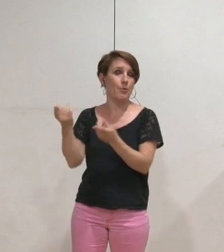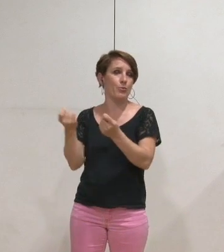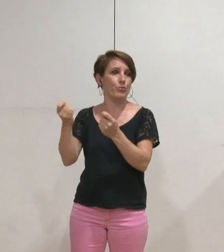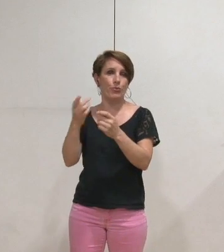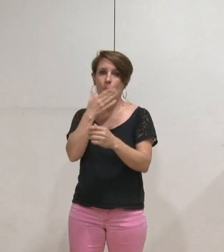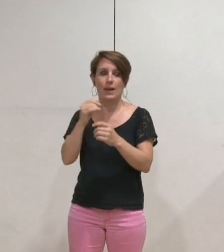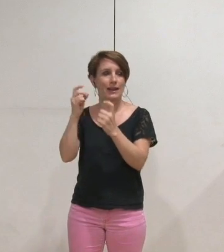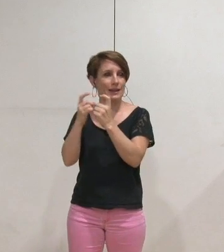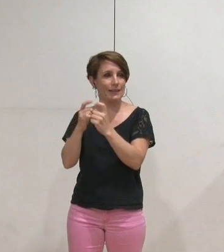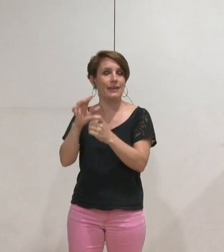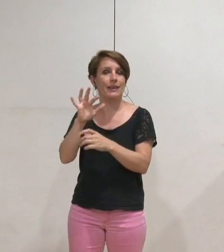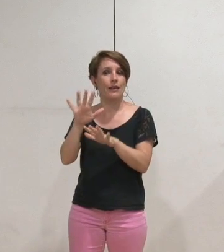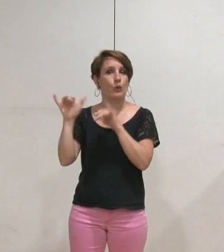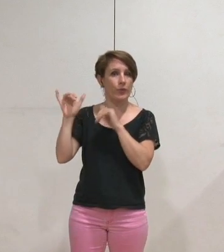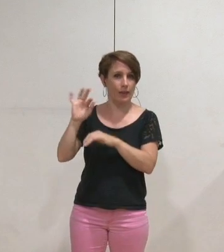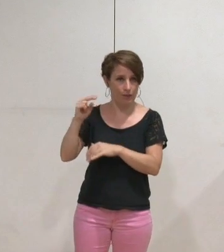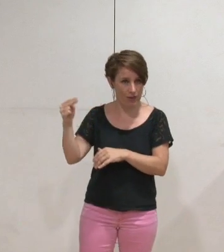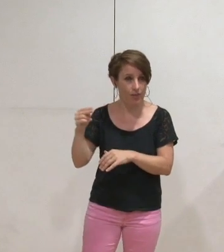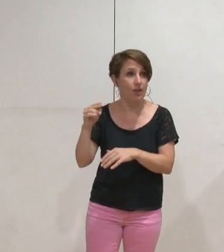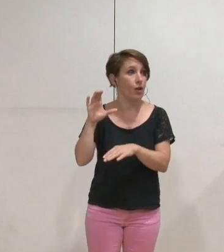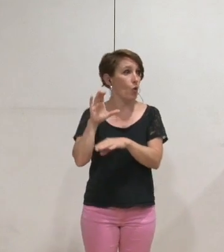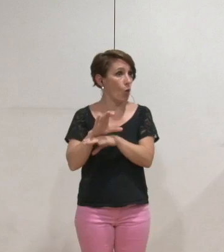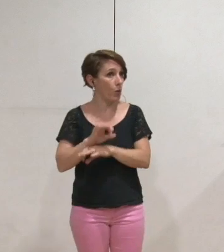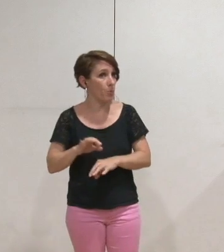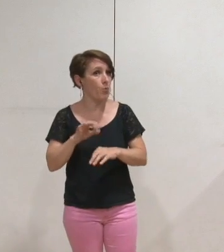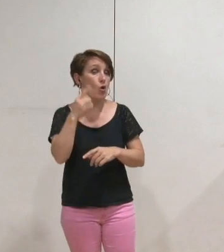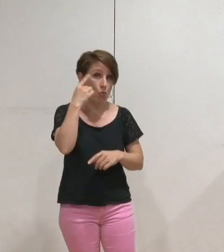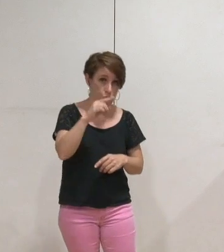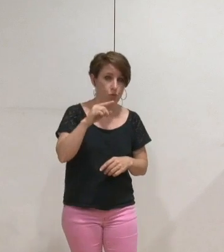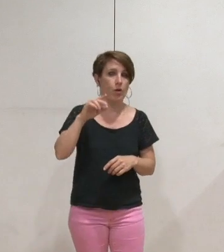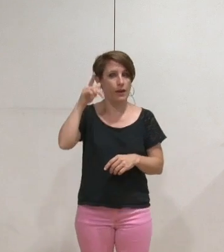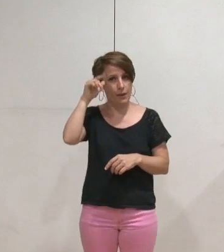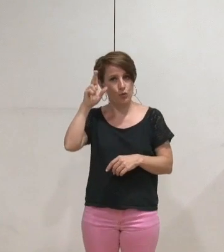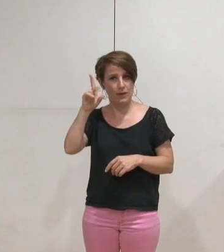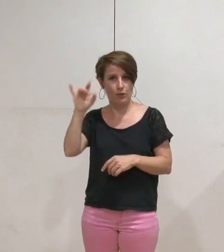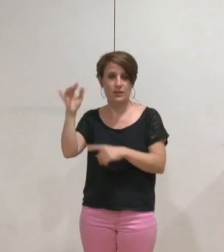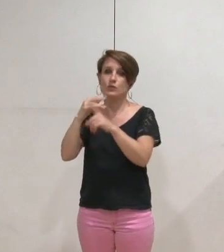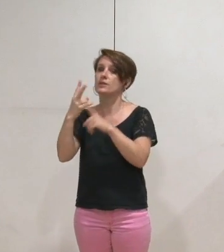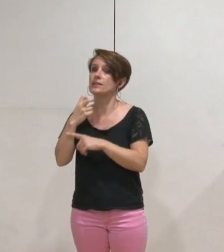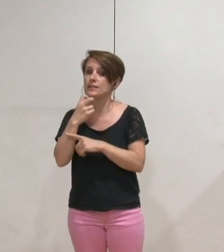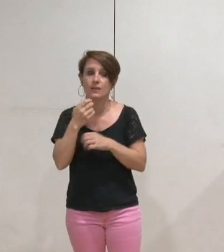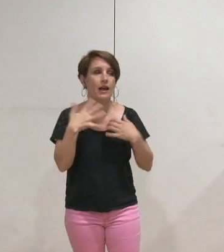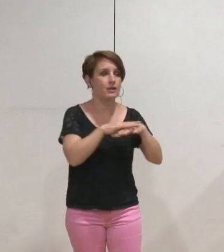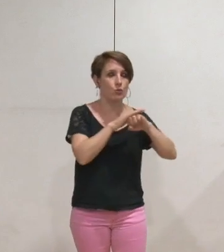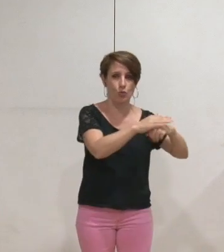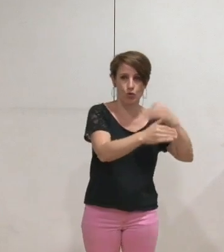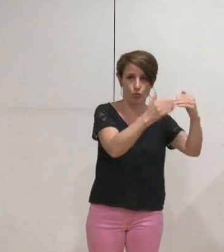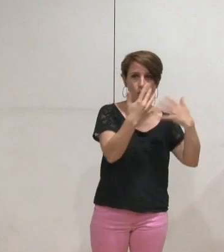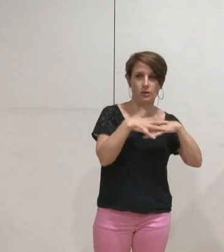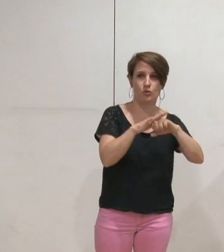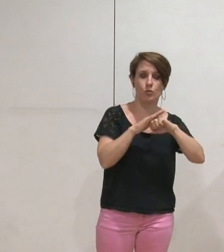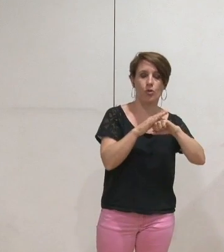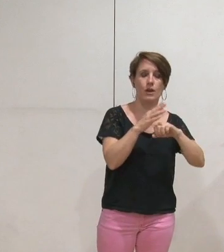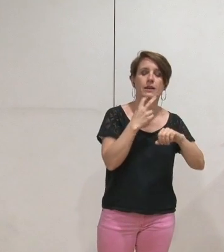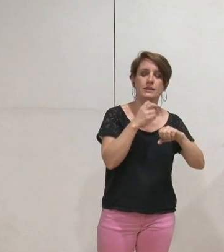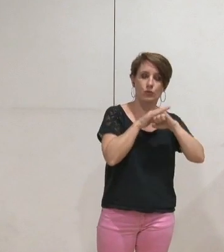s'abstient frond national qui vote contre qui vote pour républicain udi société civile rassemblement de gauche et de progrès rassemblement citoyen de la gauche et